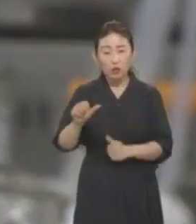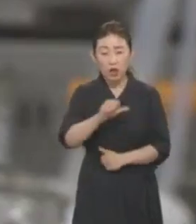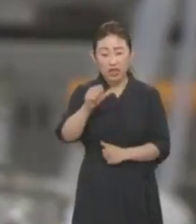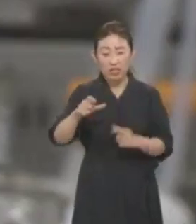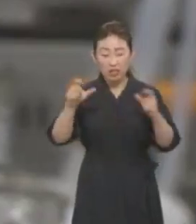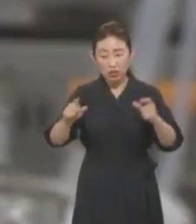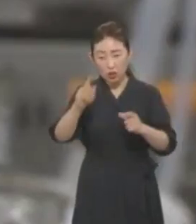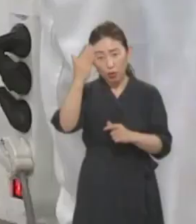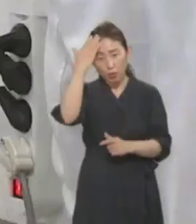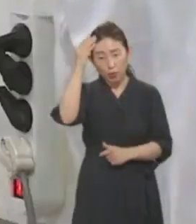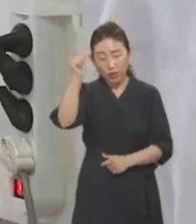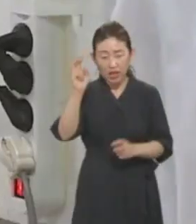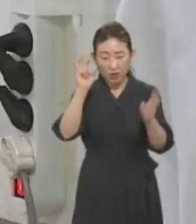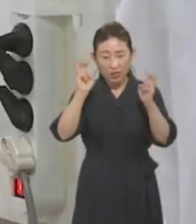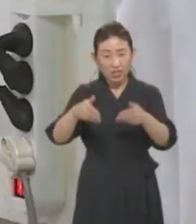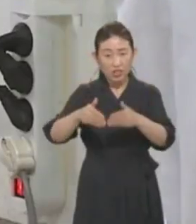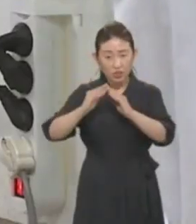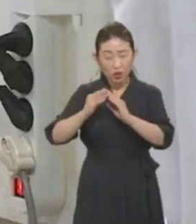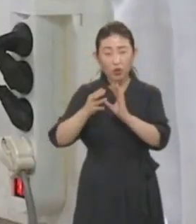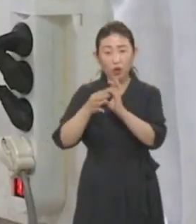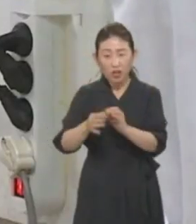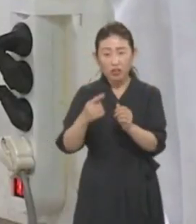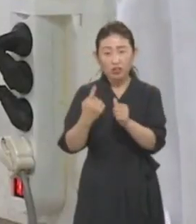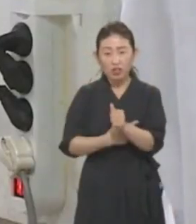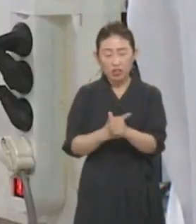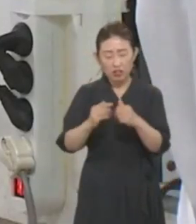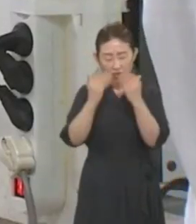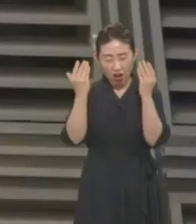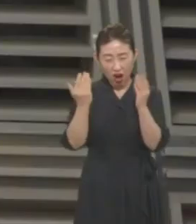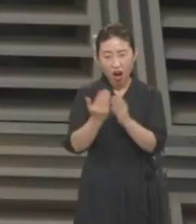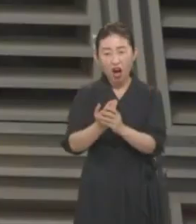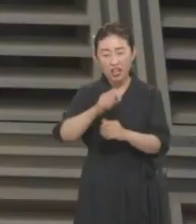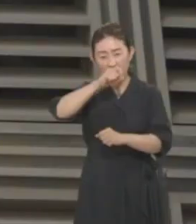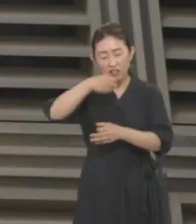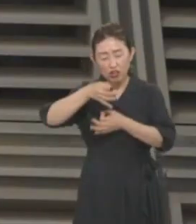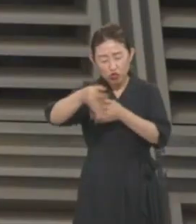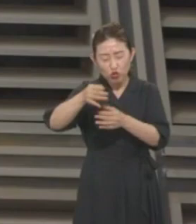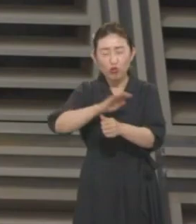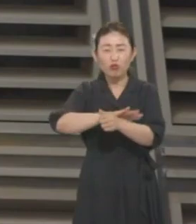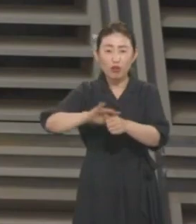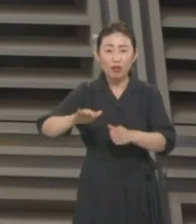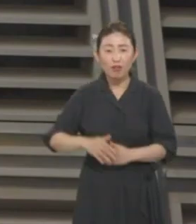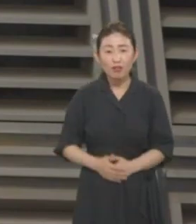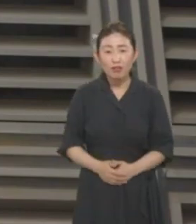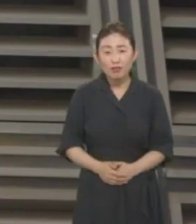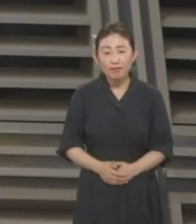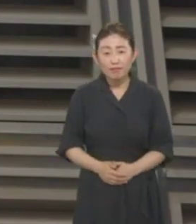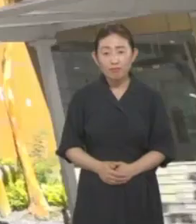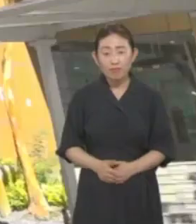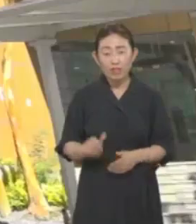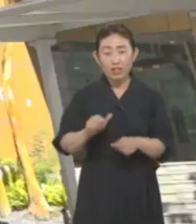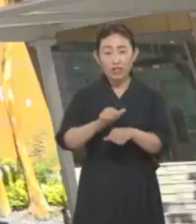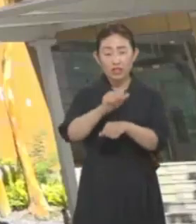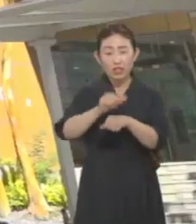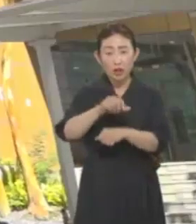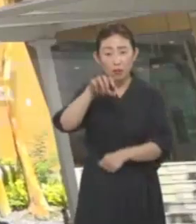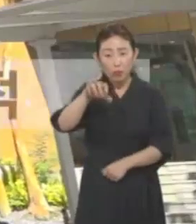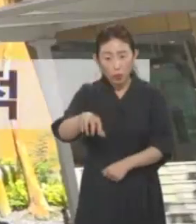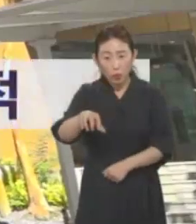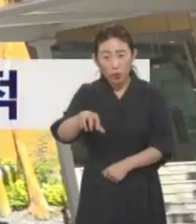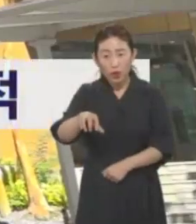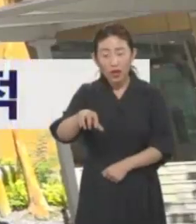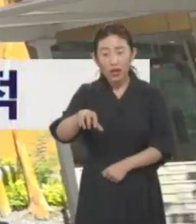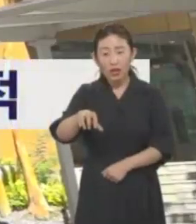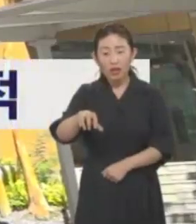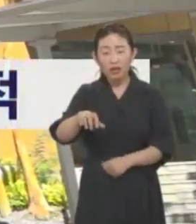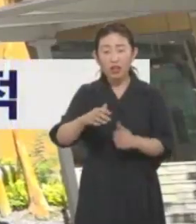본사를 싱가포르에 두는 바이오 제약 업체는 전폭적인 재정을 지원했습니다. 싱가포르 원노스 지역 34만